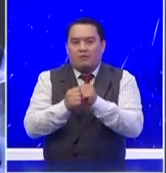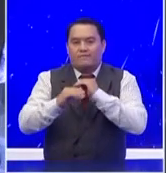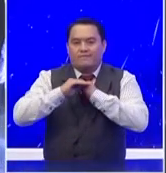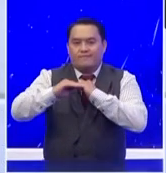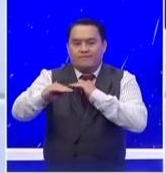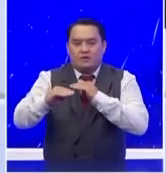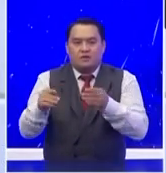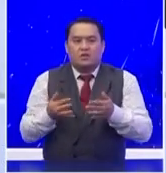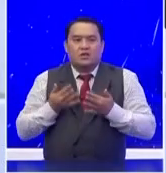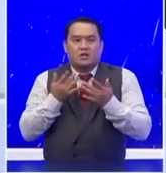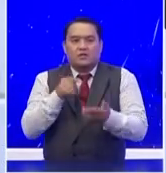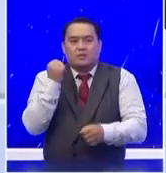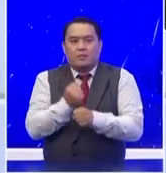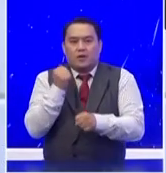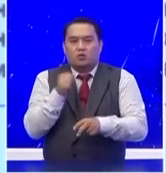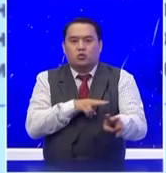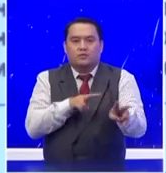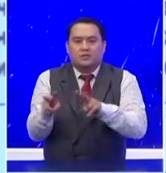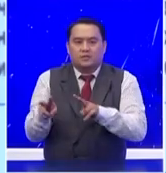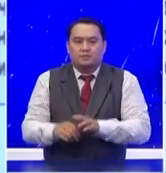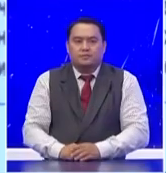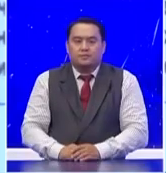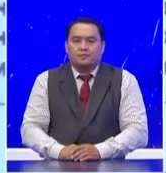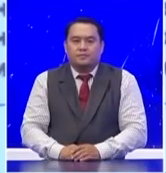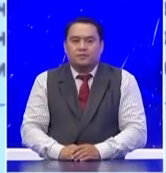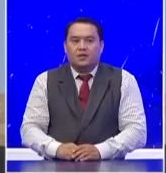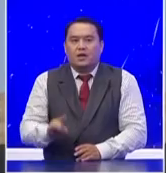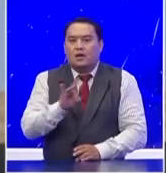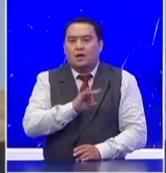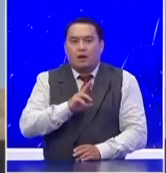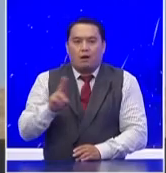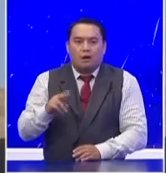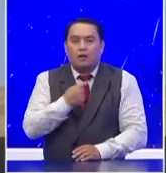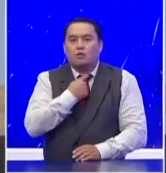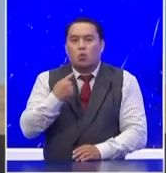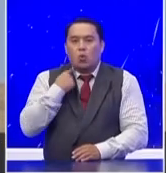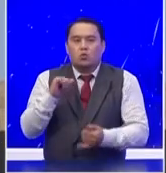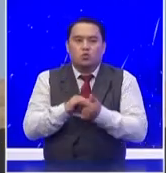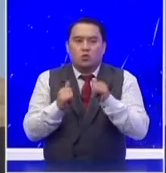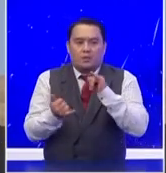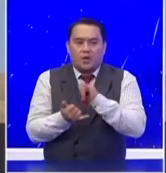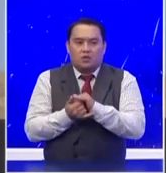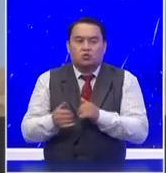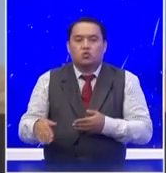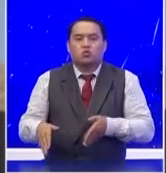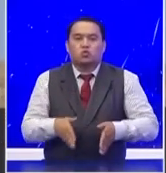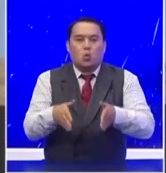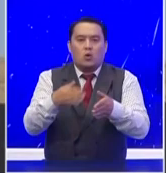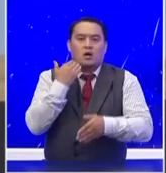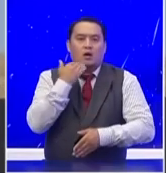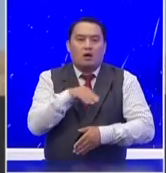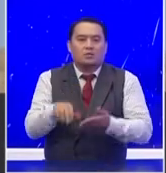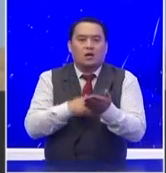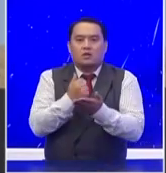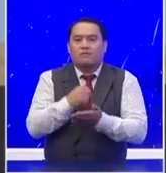талапқа сай болуын қатаң бақылауды тапсырды. Республикалық маңызы бар Талдықорған Қалбата Өскемен тас жолының сапасы